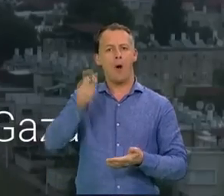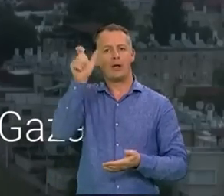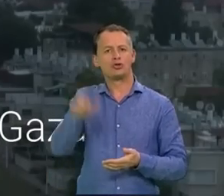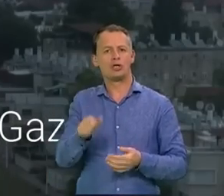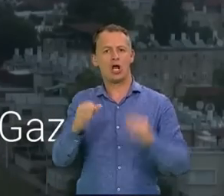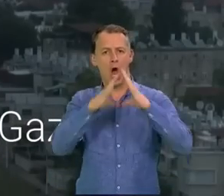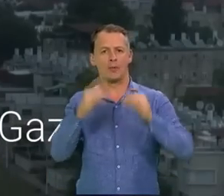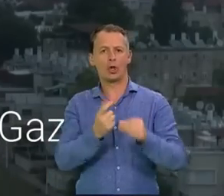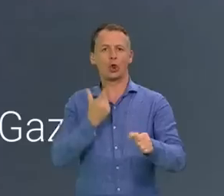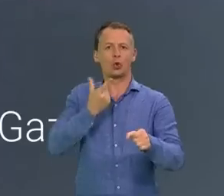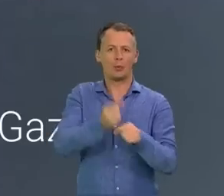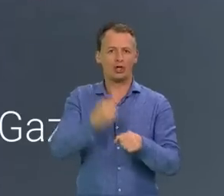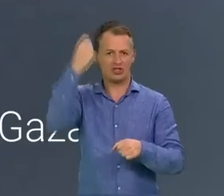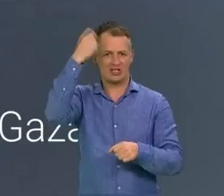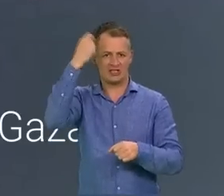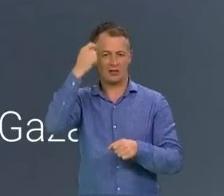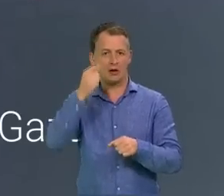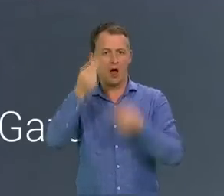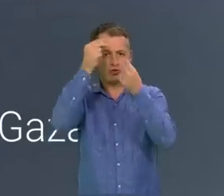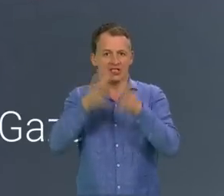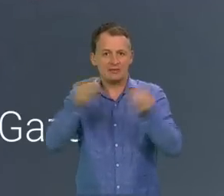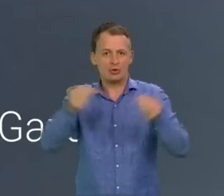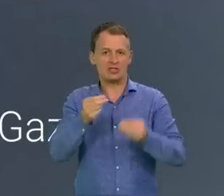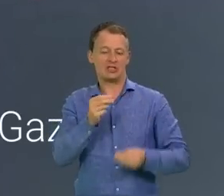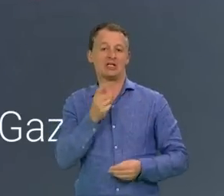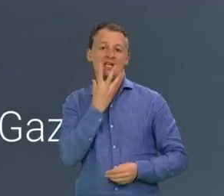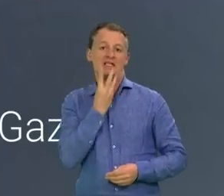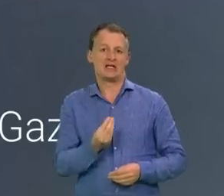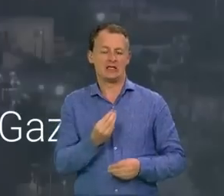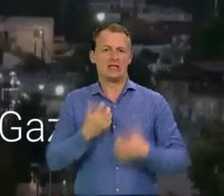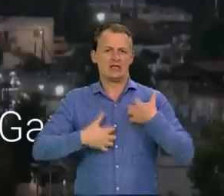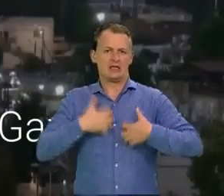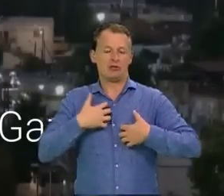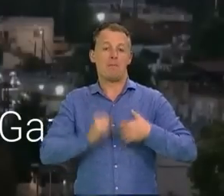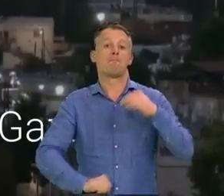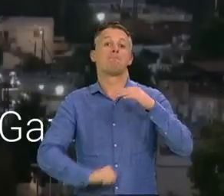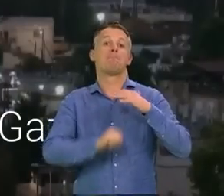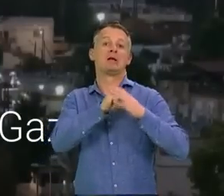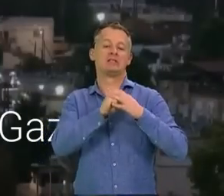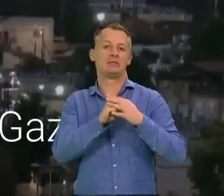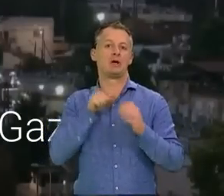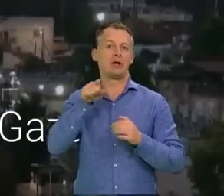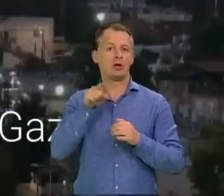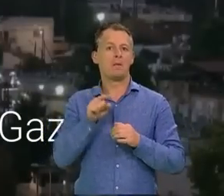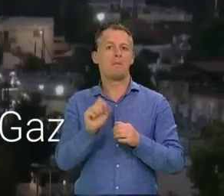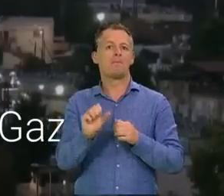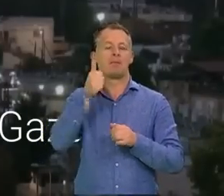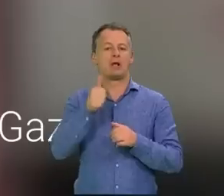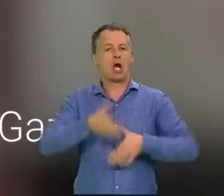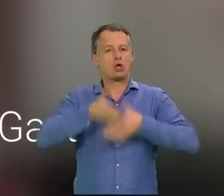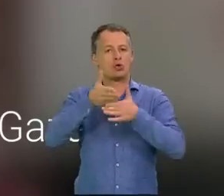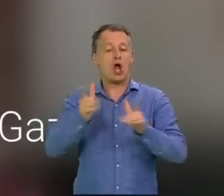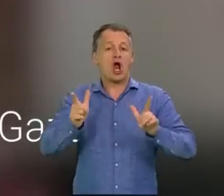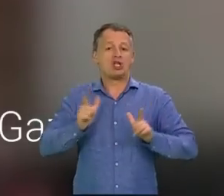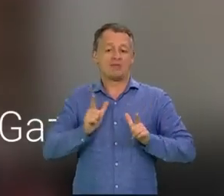Încă un român cu dublă cetățenie este dat dispărut în Israel. Tensiunea este în continuare la cote maxime în Orientul Mijlociu, dar primele ajutoare